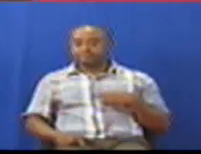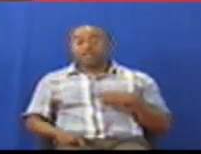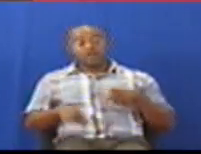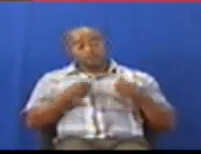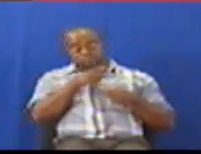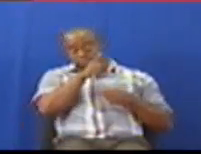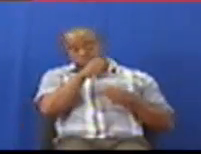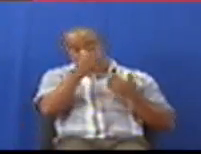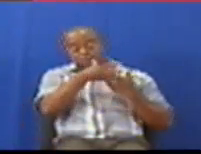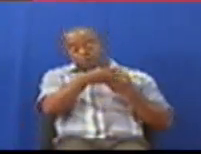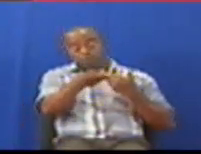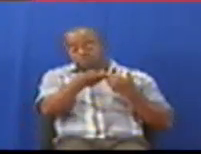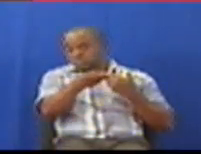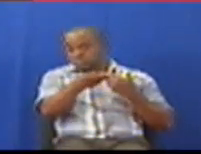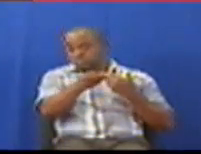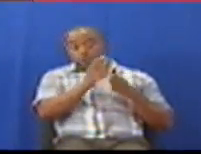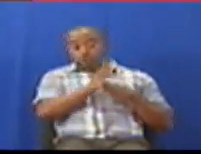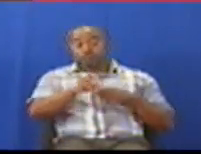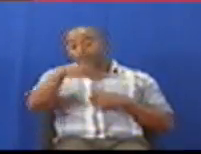sasa na elimu bure.